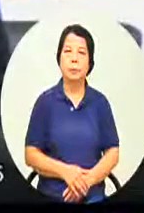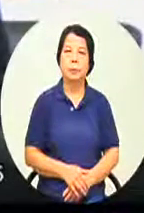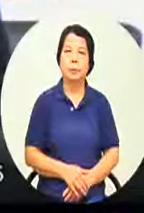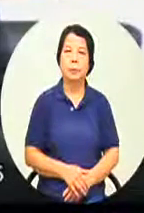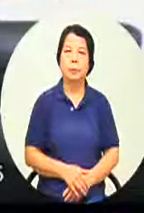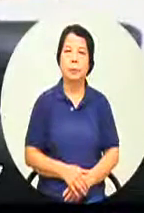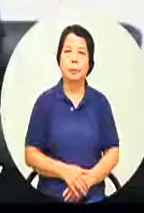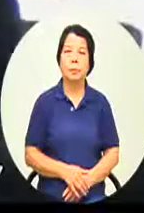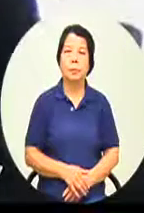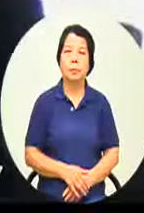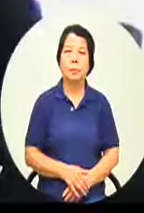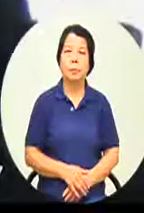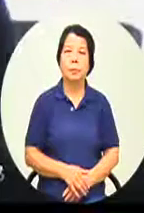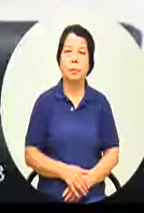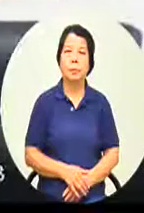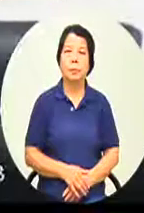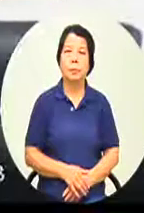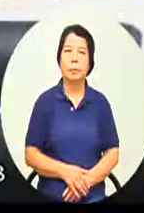是的，